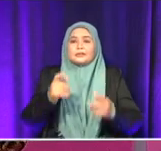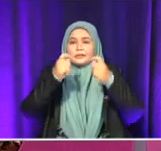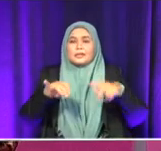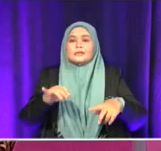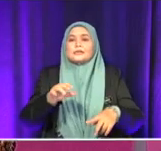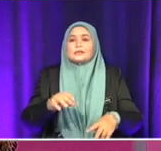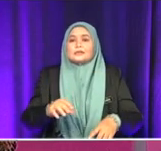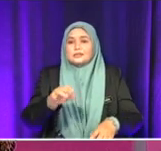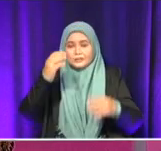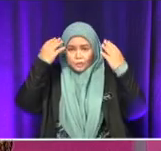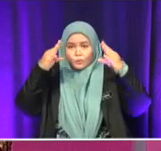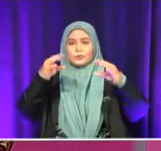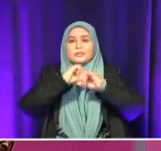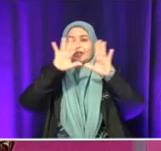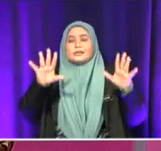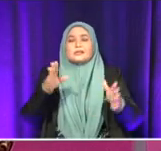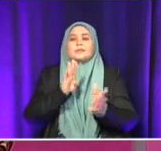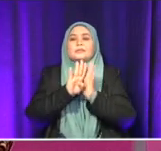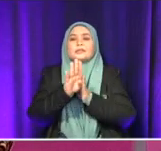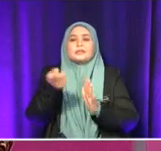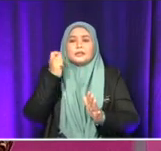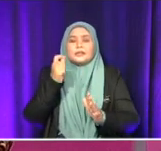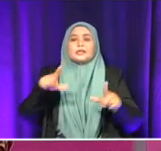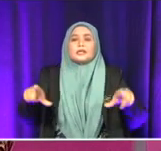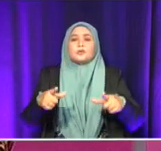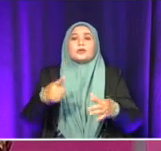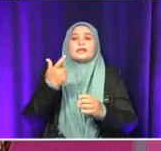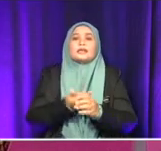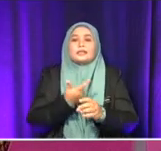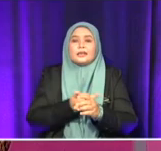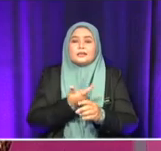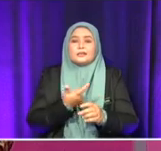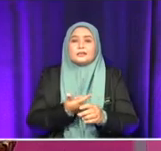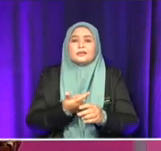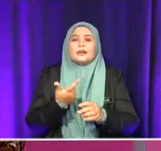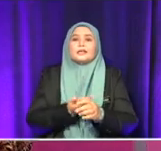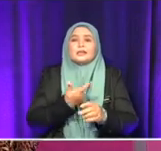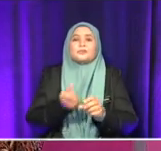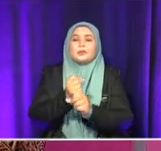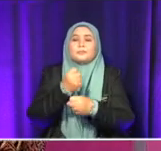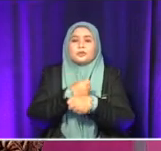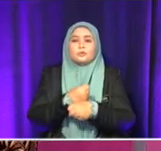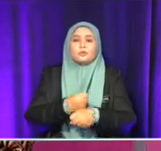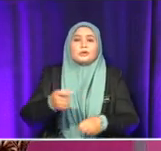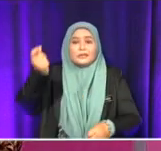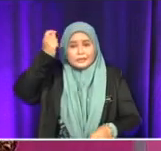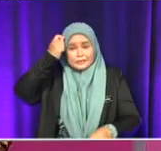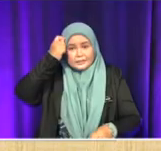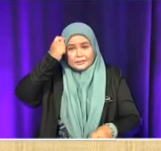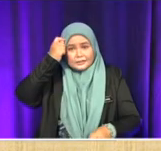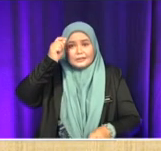Cikgu Jelaskan sebentar tadi kita akan melakukan latihan yaitu latihan berbentuk take silang